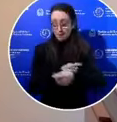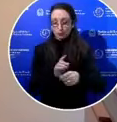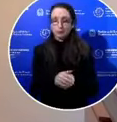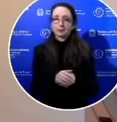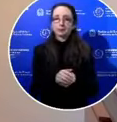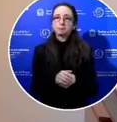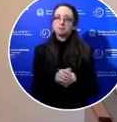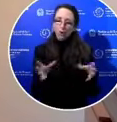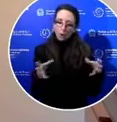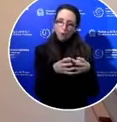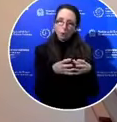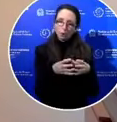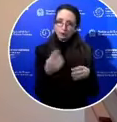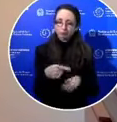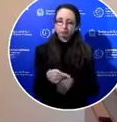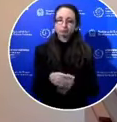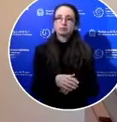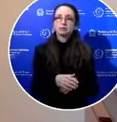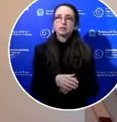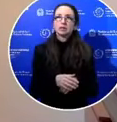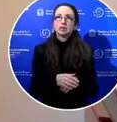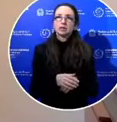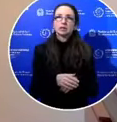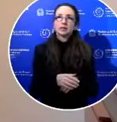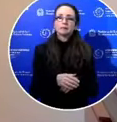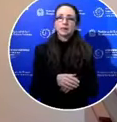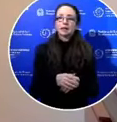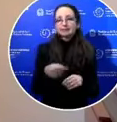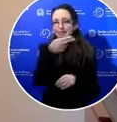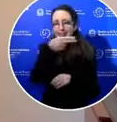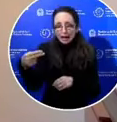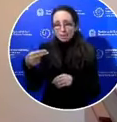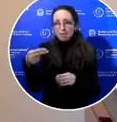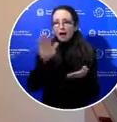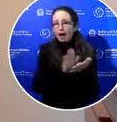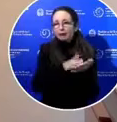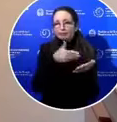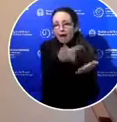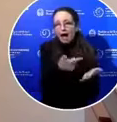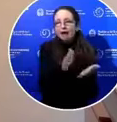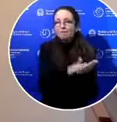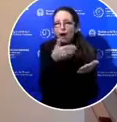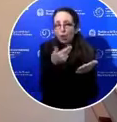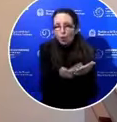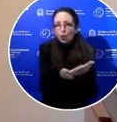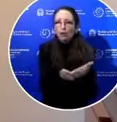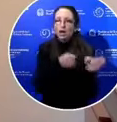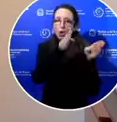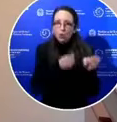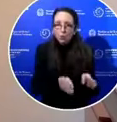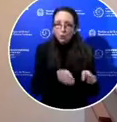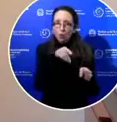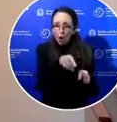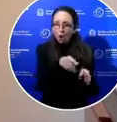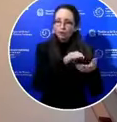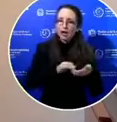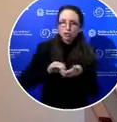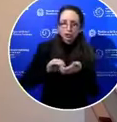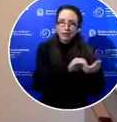contesto, l'Osservatorio Nazionale per l'Infanzia e l'Adolescenza ha approfondito il tema della valorizzazione del ruolo delle comunità educanti e delle reti di